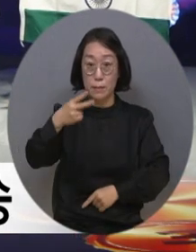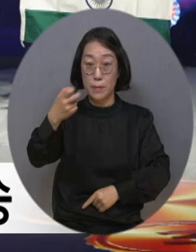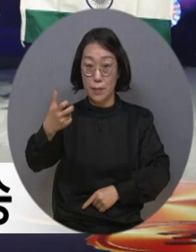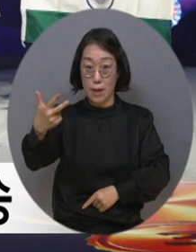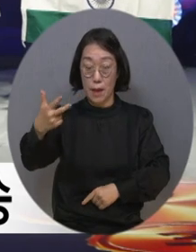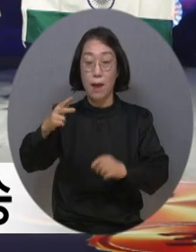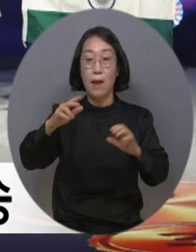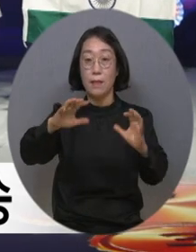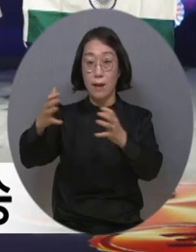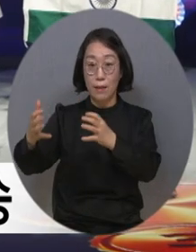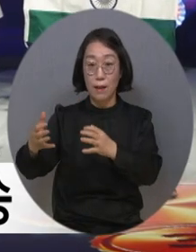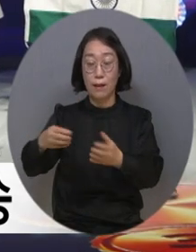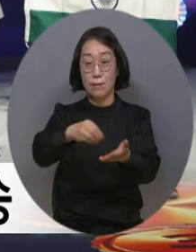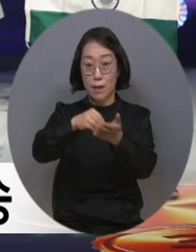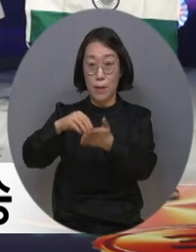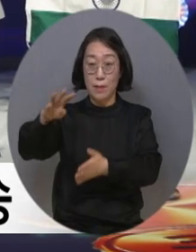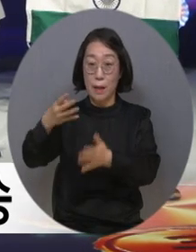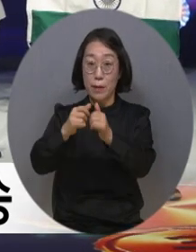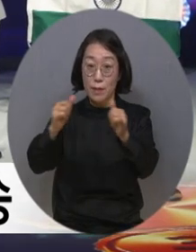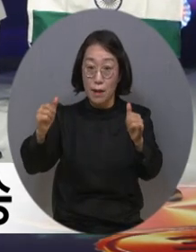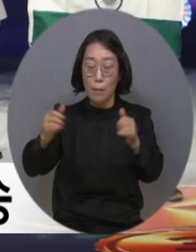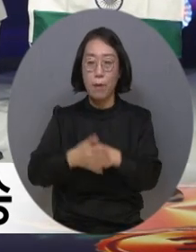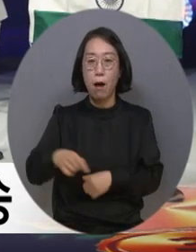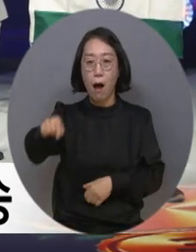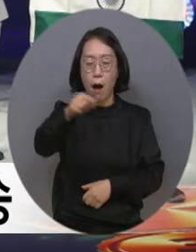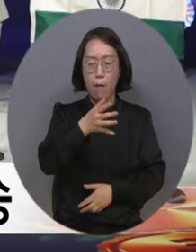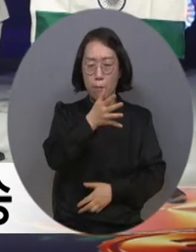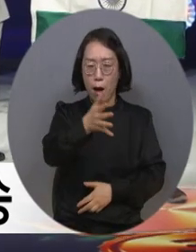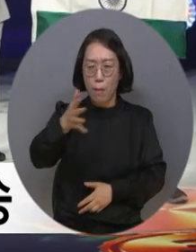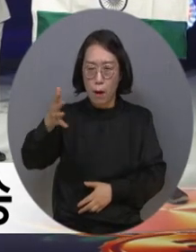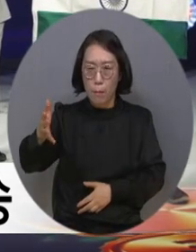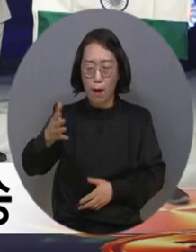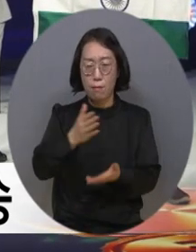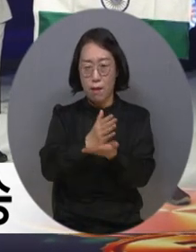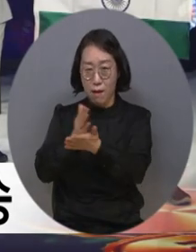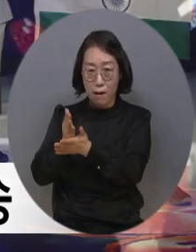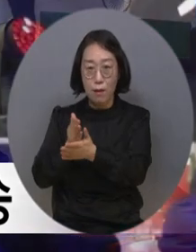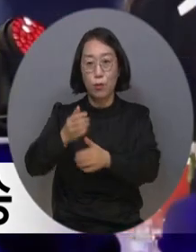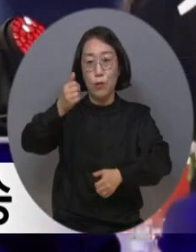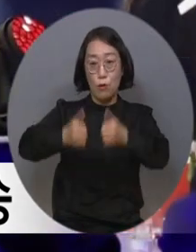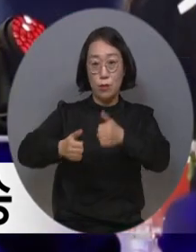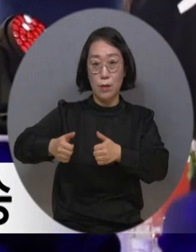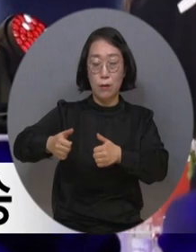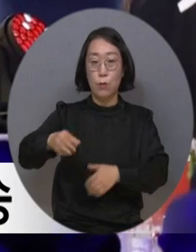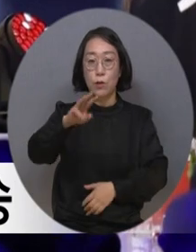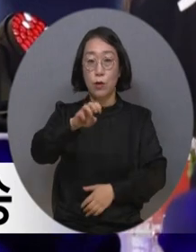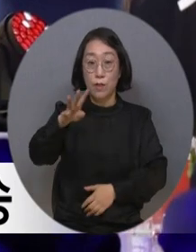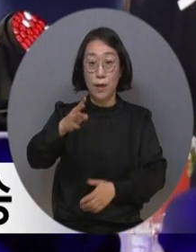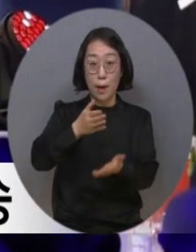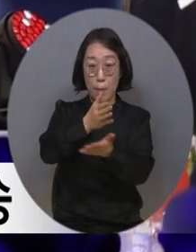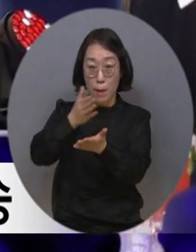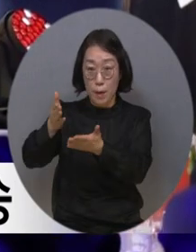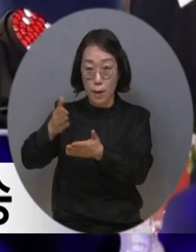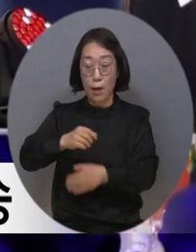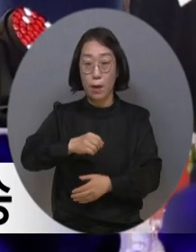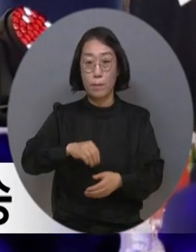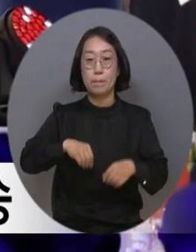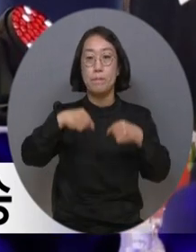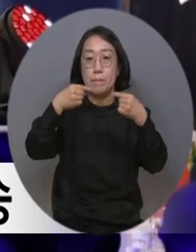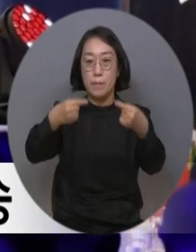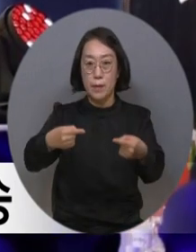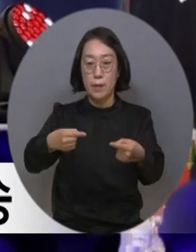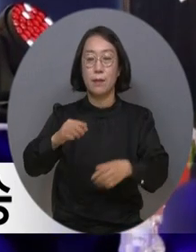420여 명의 선수가 참가해 총 44개 직종에서 경쟁을 펼쳤으며 우리나라는 34개의 직종의 선수가